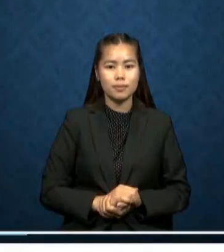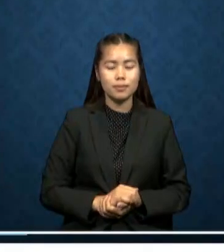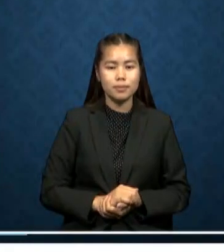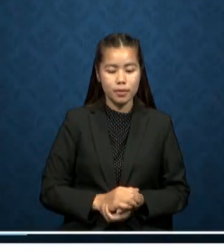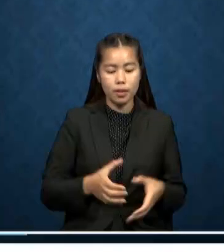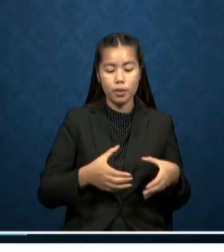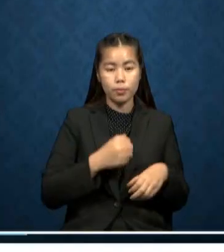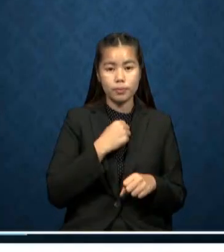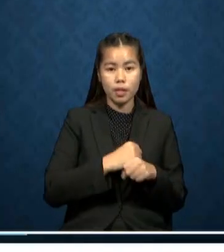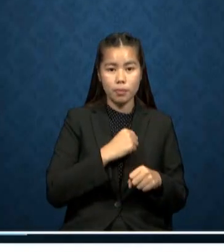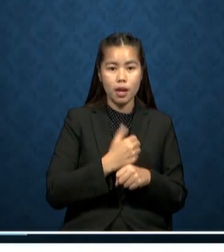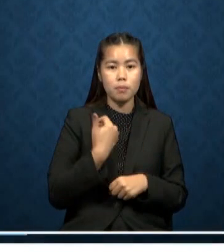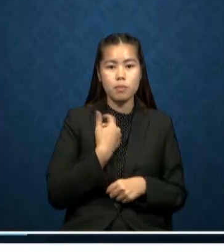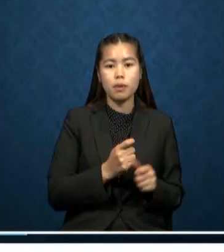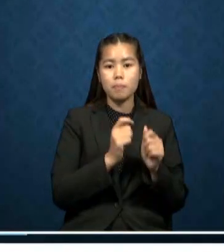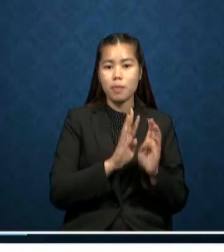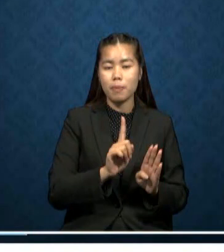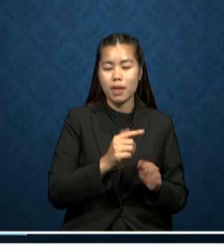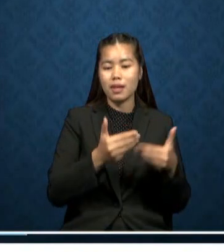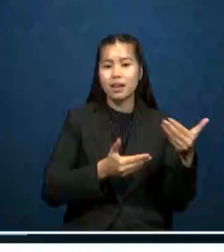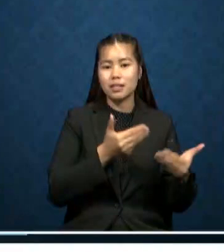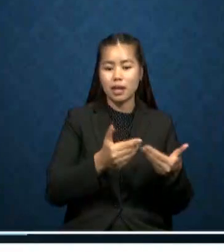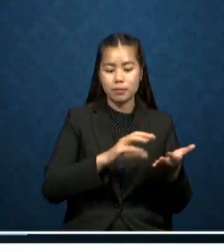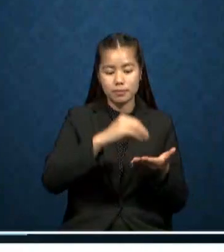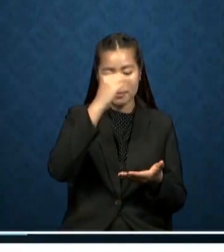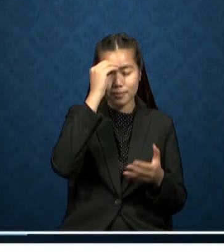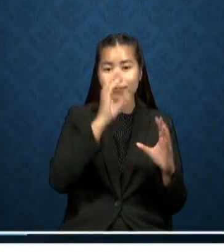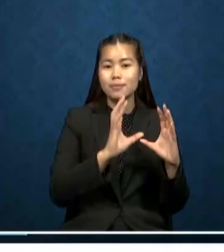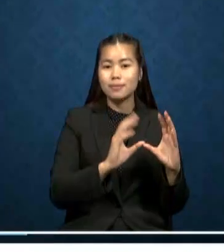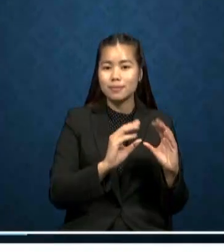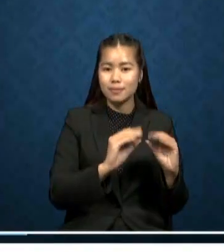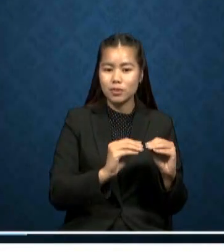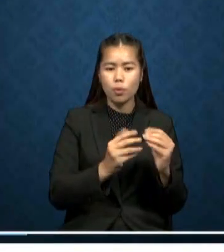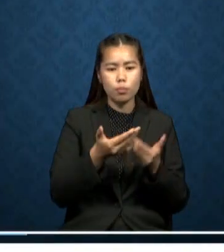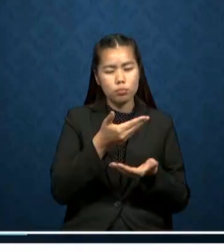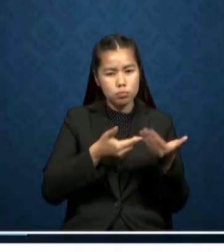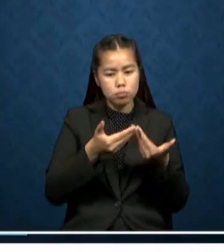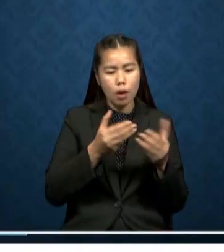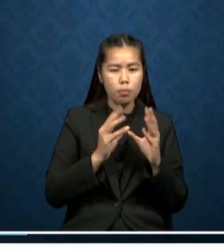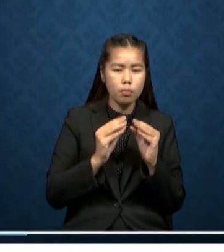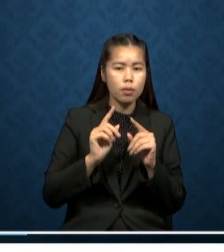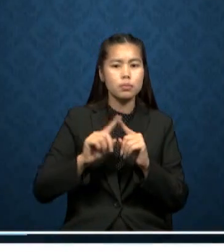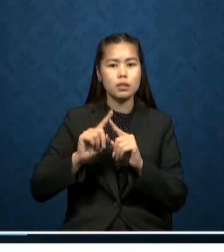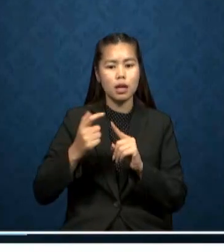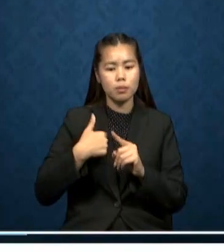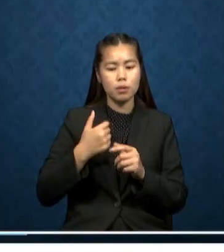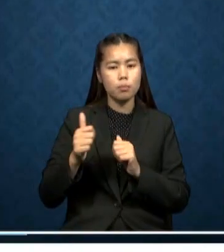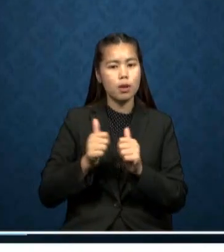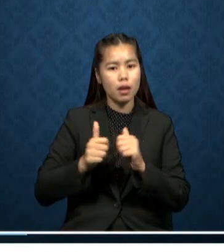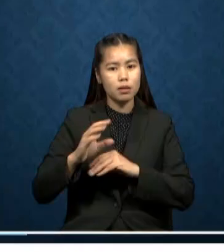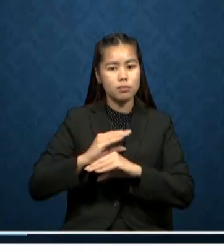งานได้กำหนดรูปแบบของกิจกรรมการศึกษาทั้งการประชุมการสัมมนาการฝึกอบรมการประกวดโครงการและการ